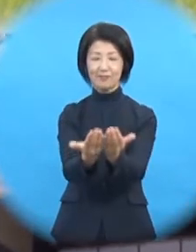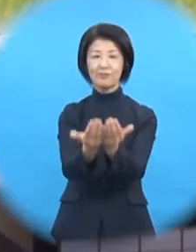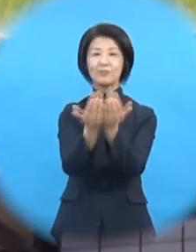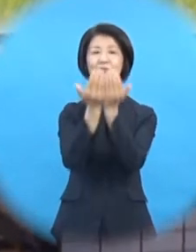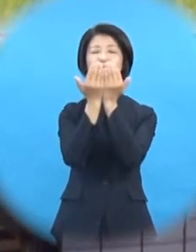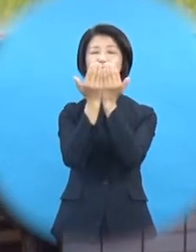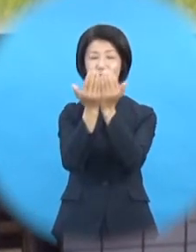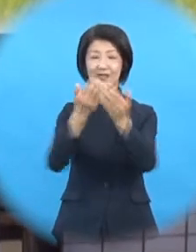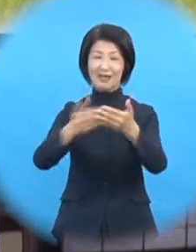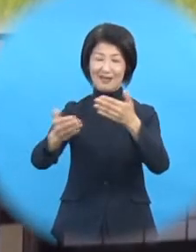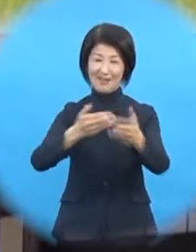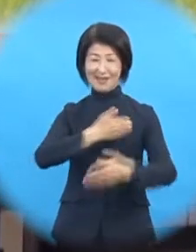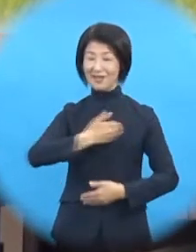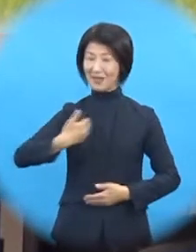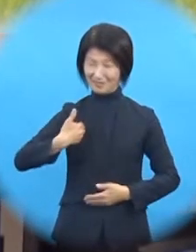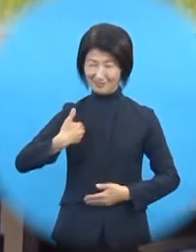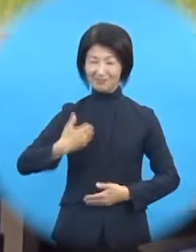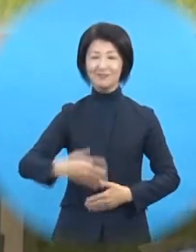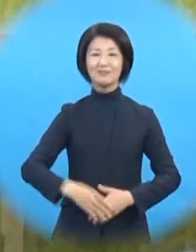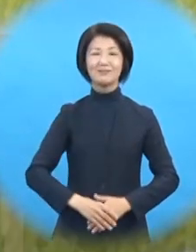るの。本格的。